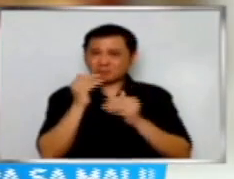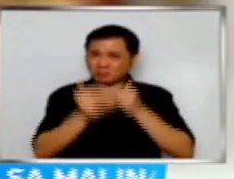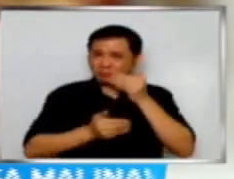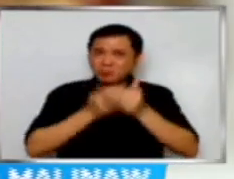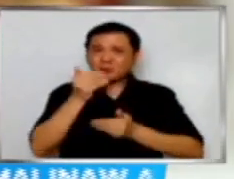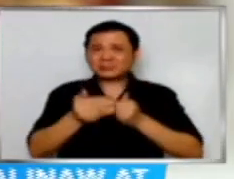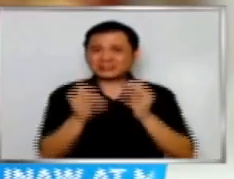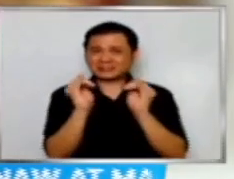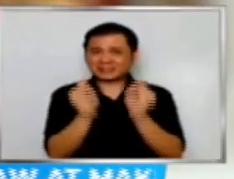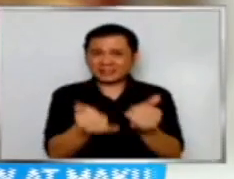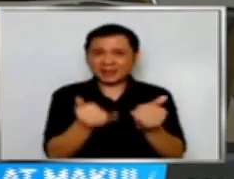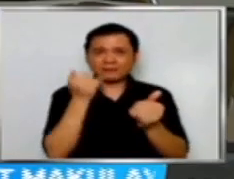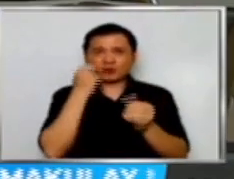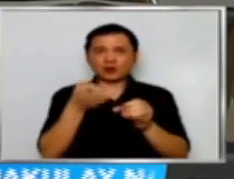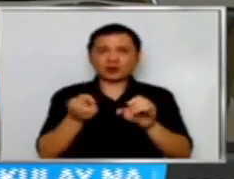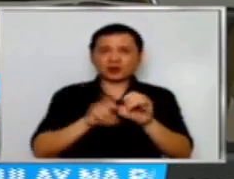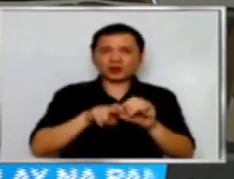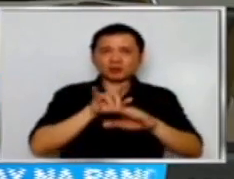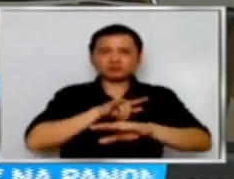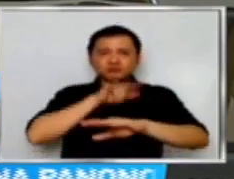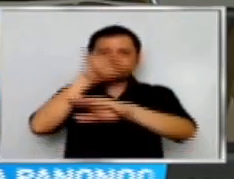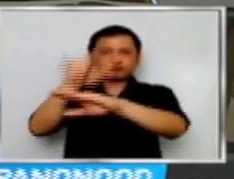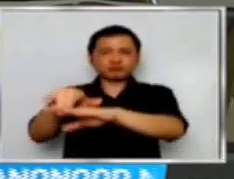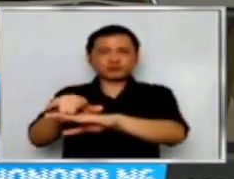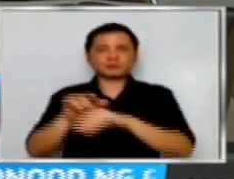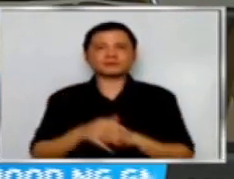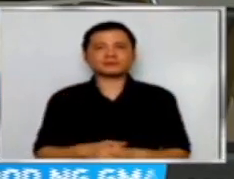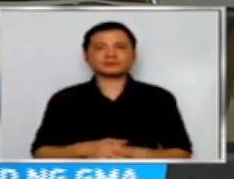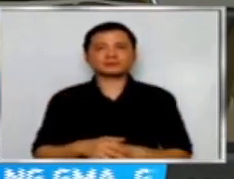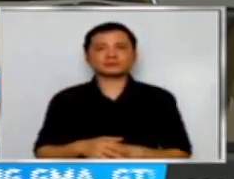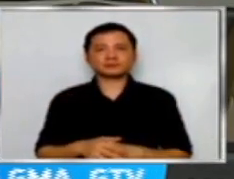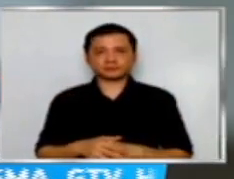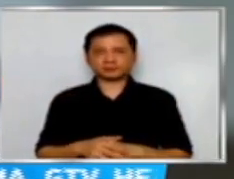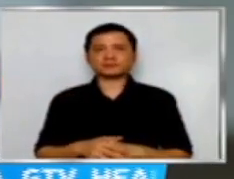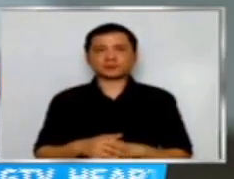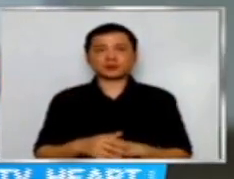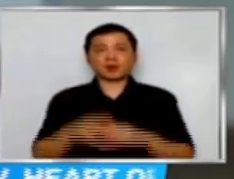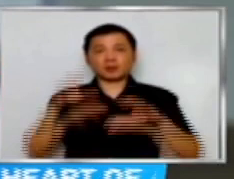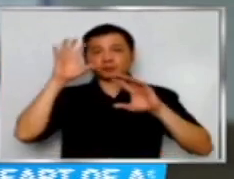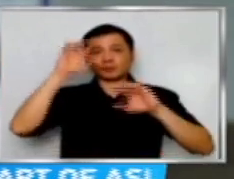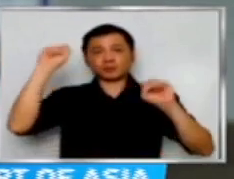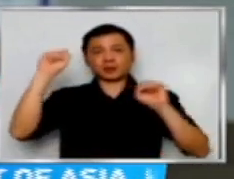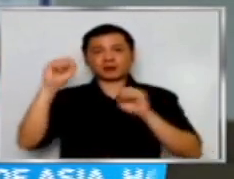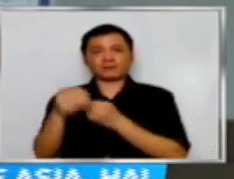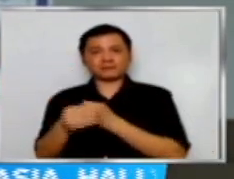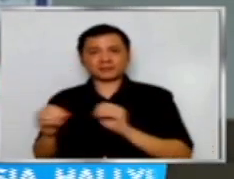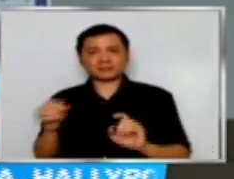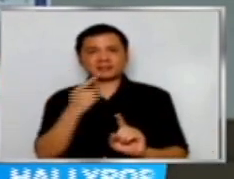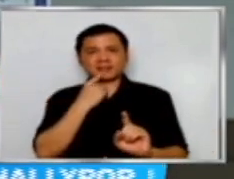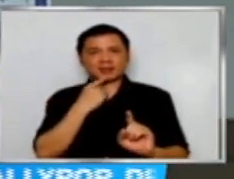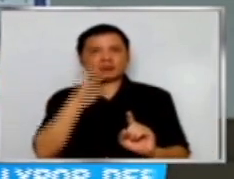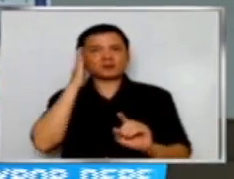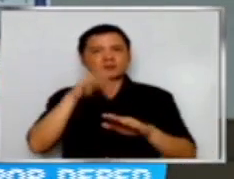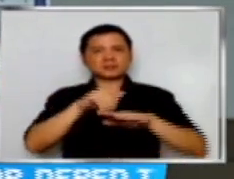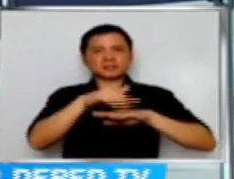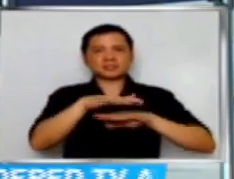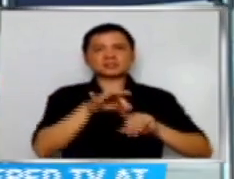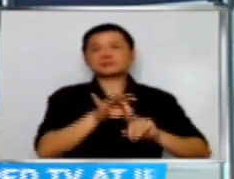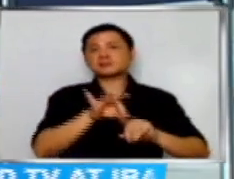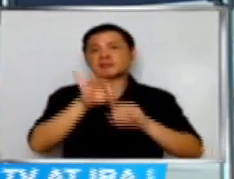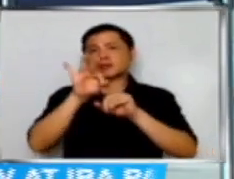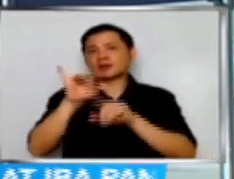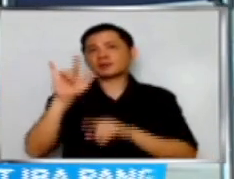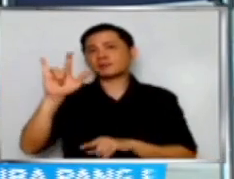flight. Sinabi ng Malacanang, napapayagan na ang pagpasok ng mga special commercial flights mula UAE at iba pang